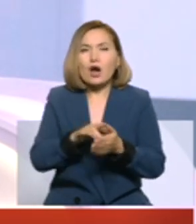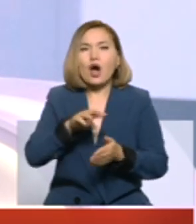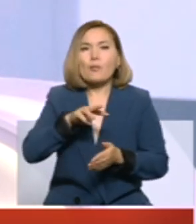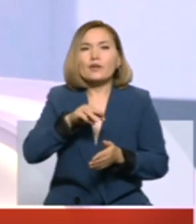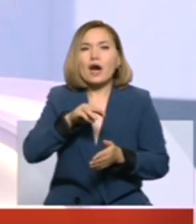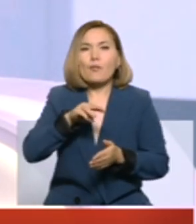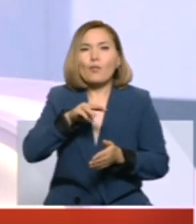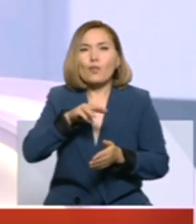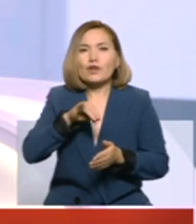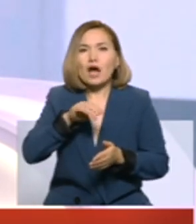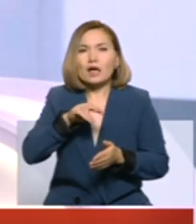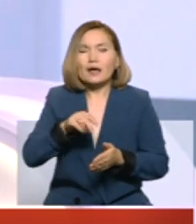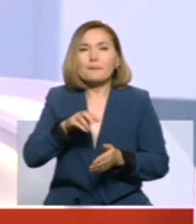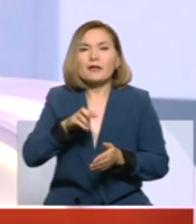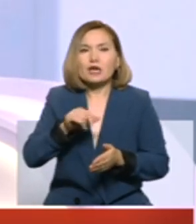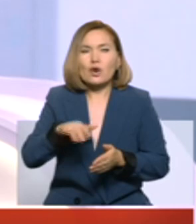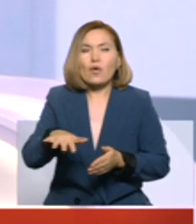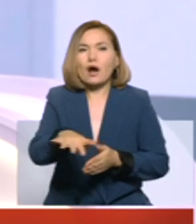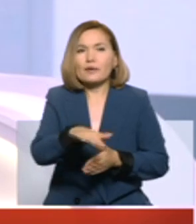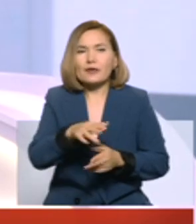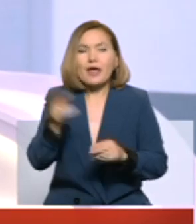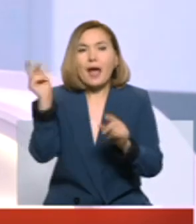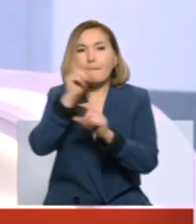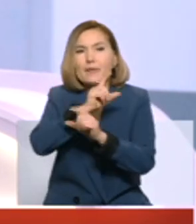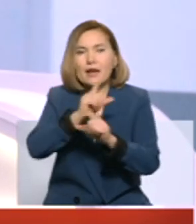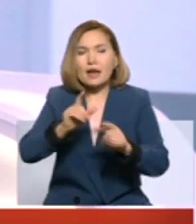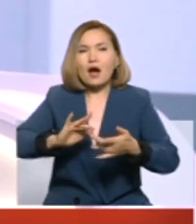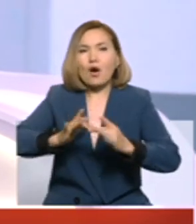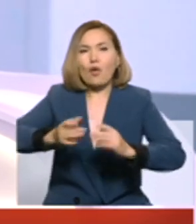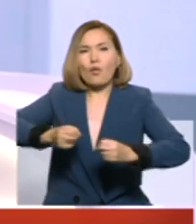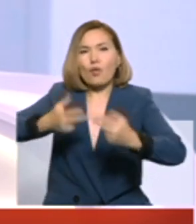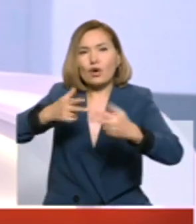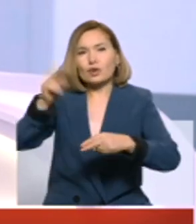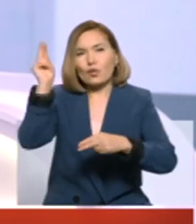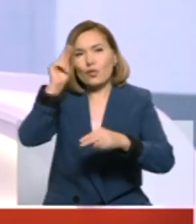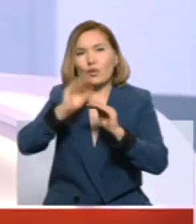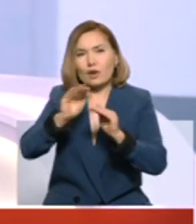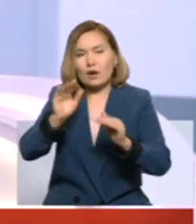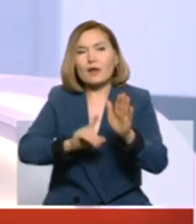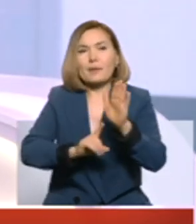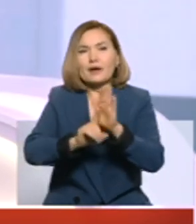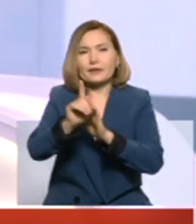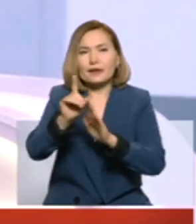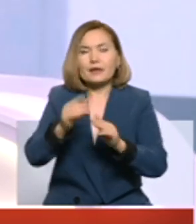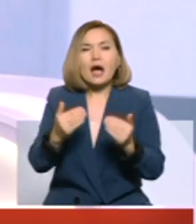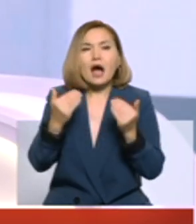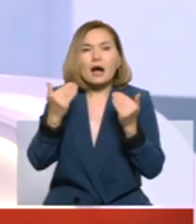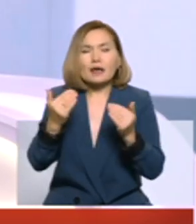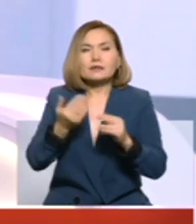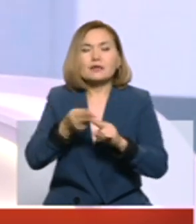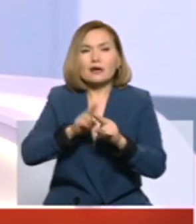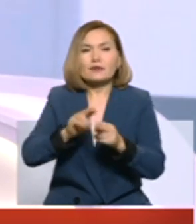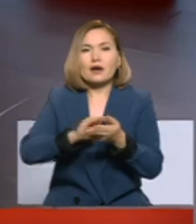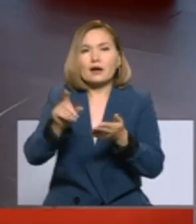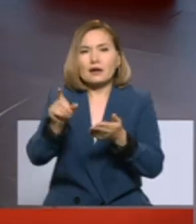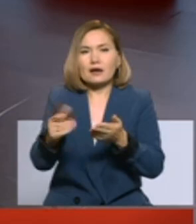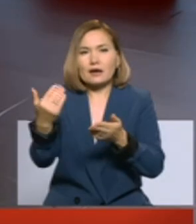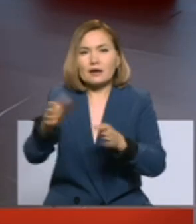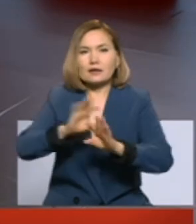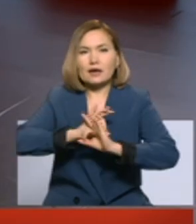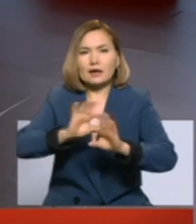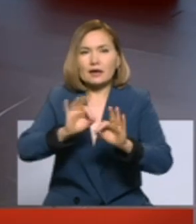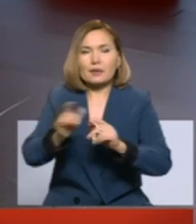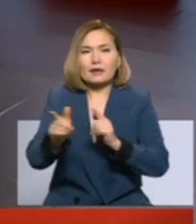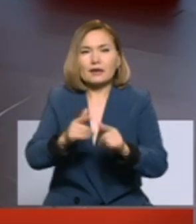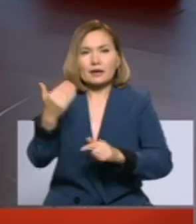Мұңайлы Бейнеу аудандарындағы кейбір мектептер онлайн оқу форматына көшірілген. Қазір ахуалды аймақтағы тілшіміз